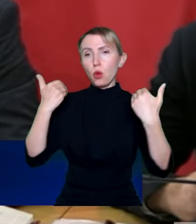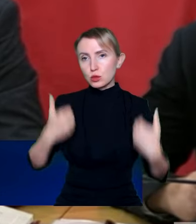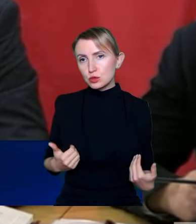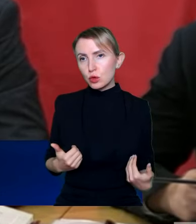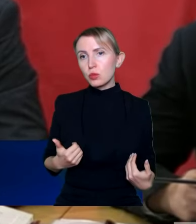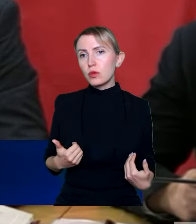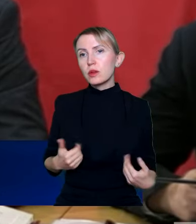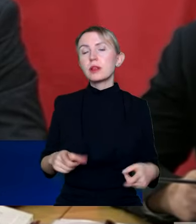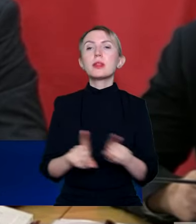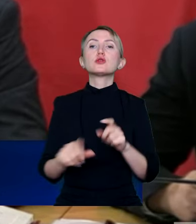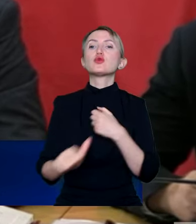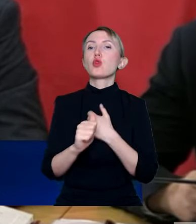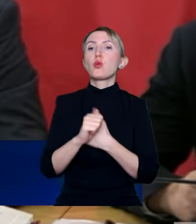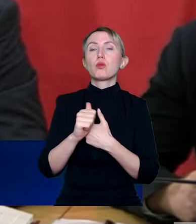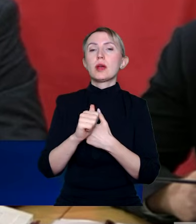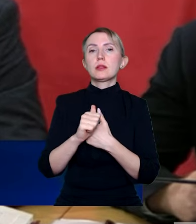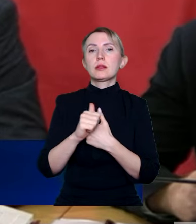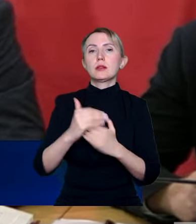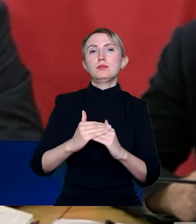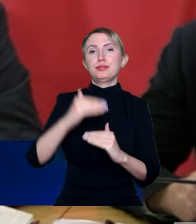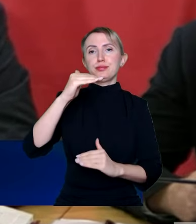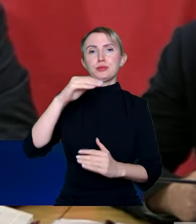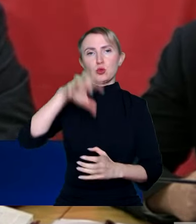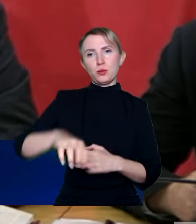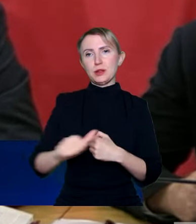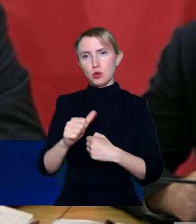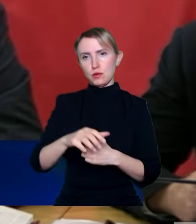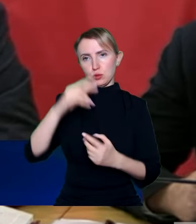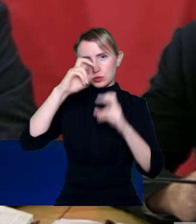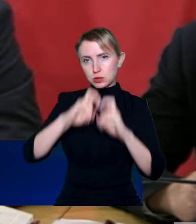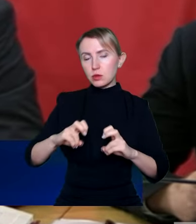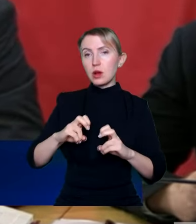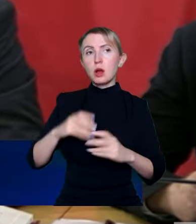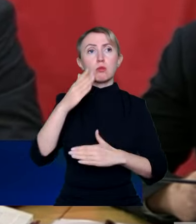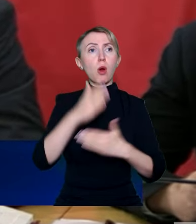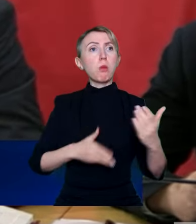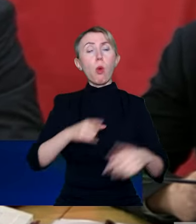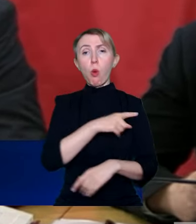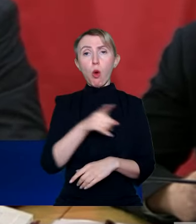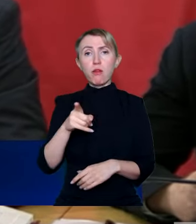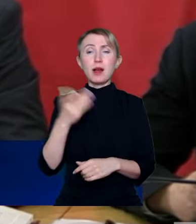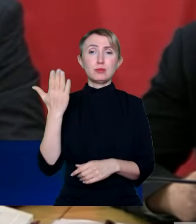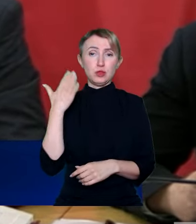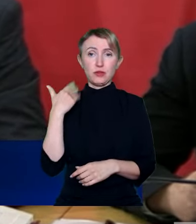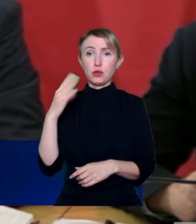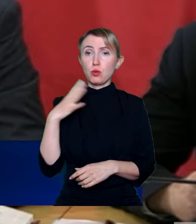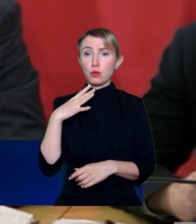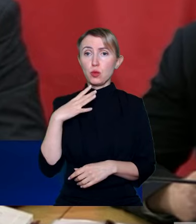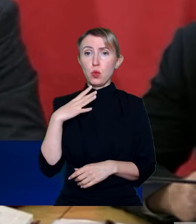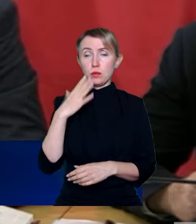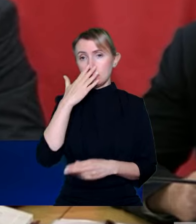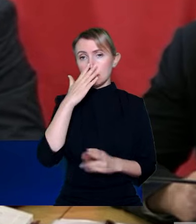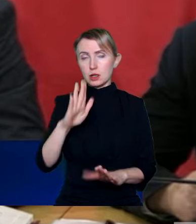o dokumenty dowodowe. Bo połowa z przedstawionych przez was przed chwilą